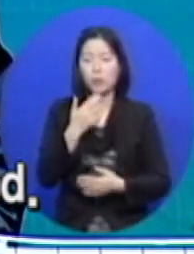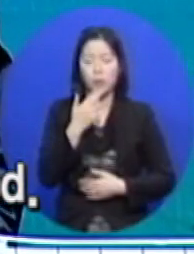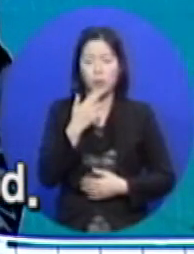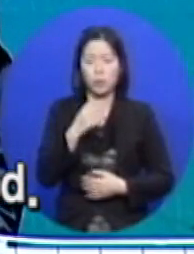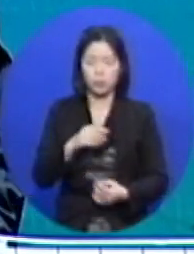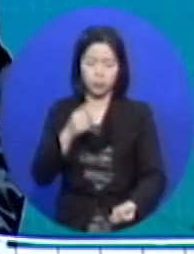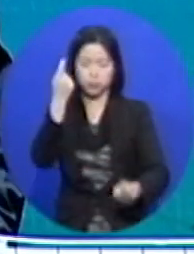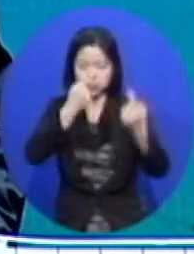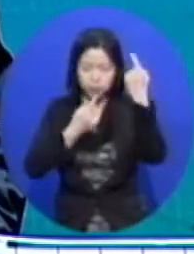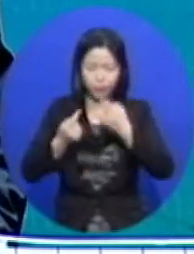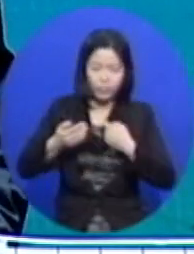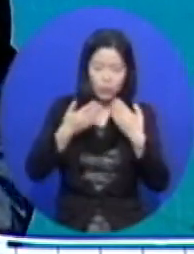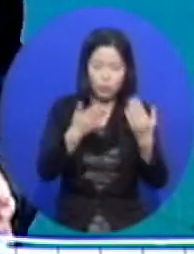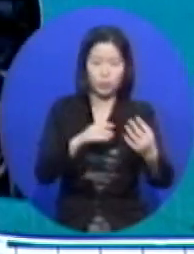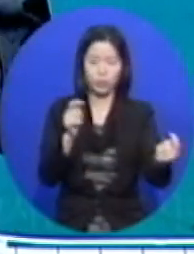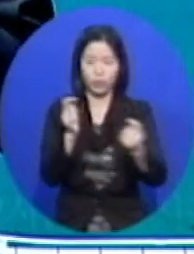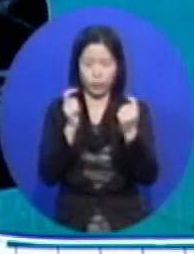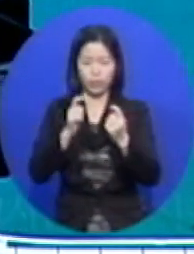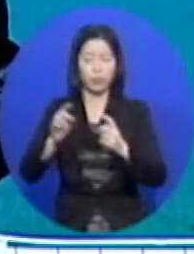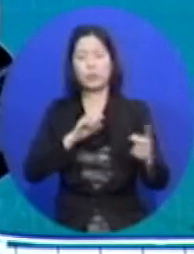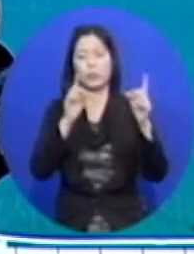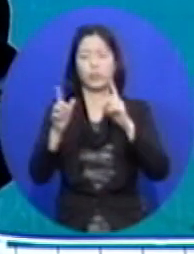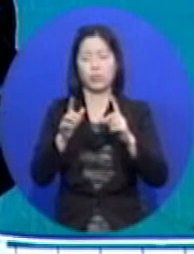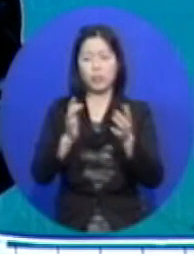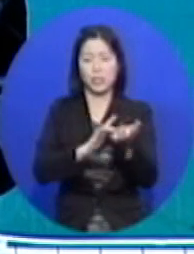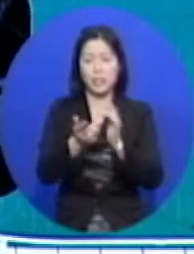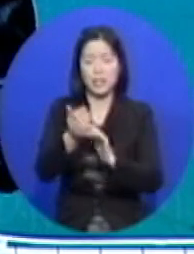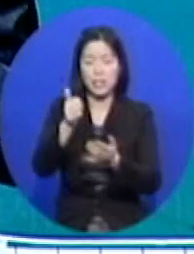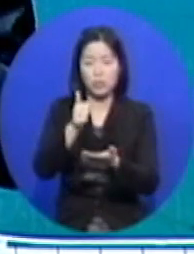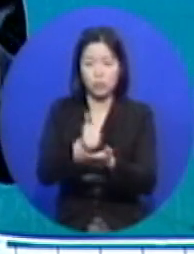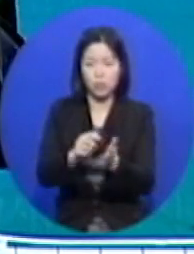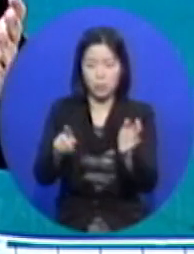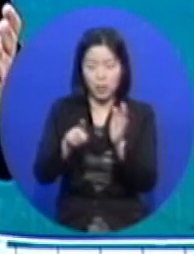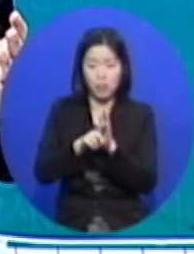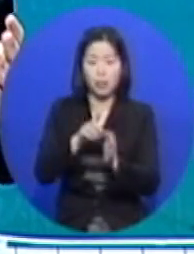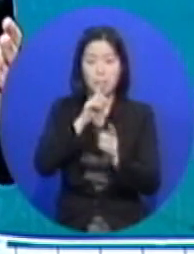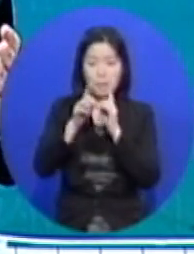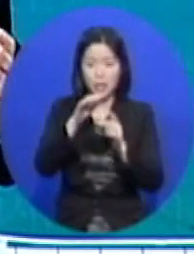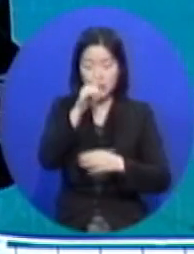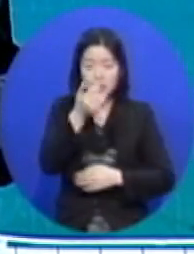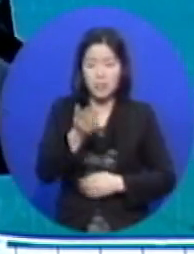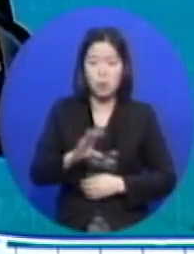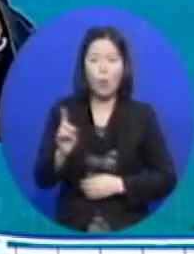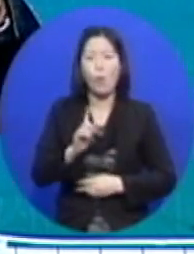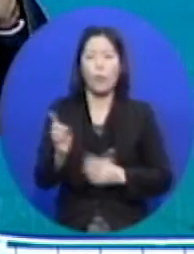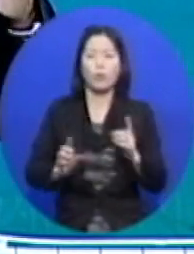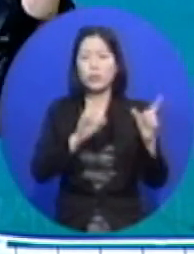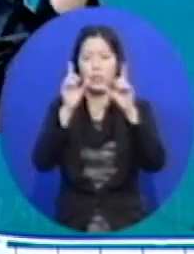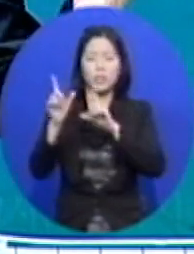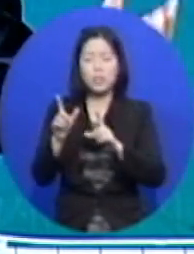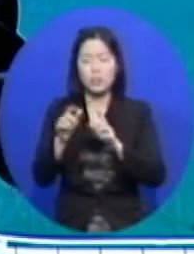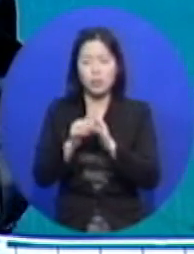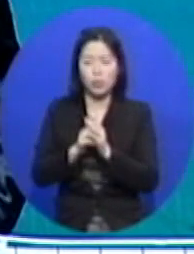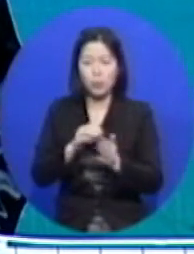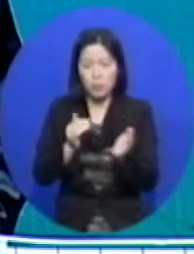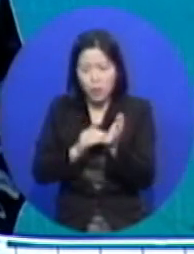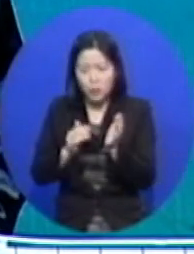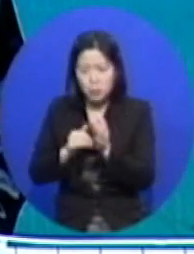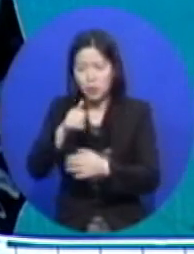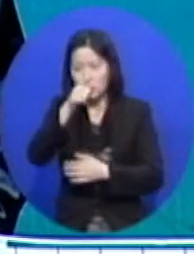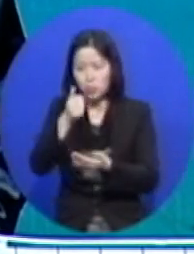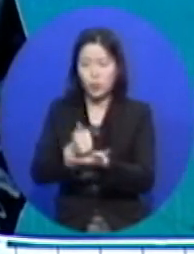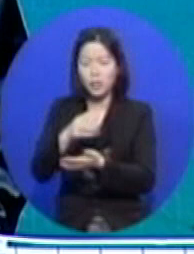살아요 예수님을 믿는다고 하면서도 어떻게 그렇게 실제로는 은밀히 죄짓고 사는지